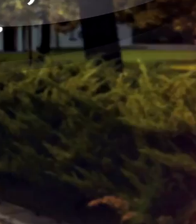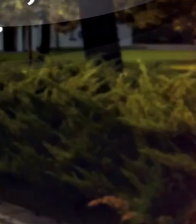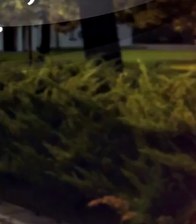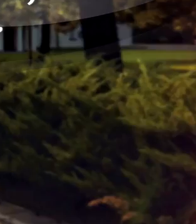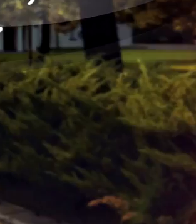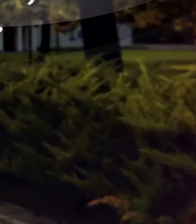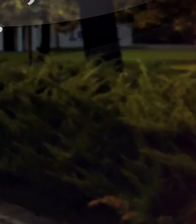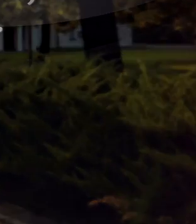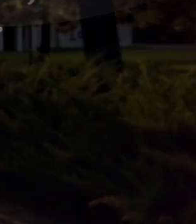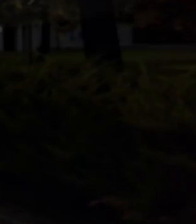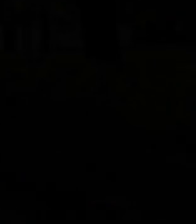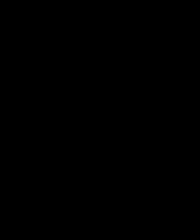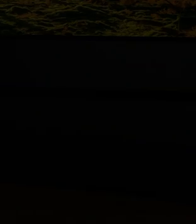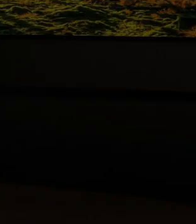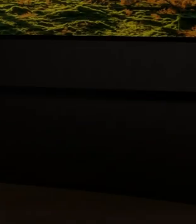Dziękujemy.